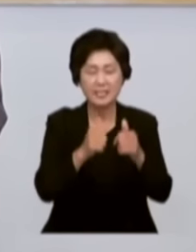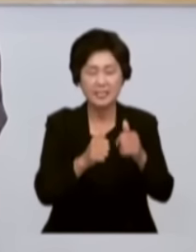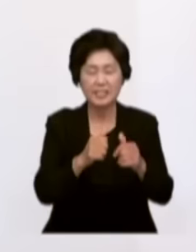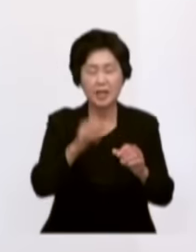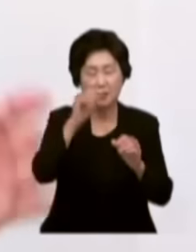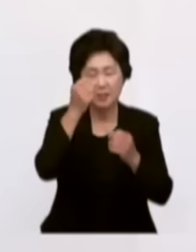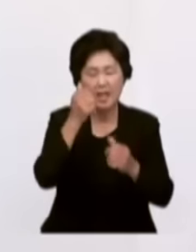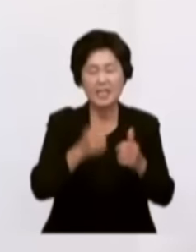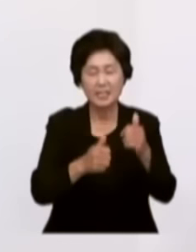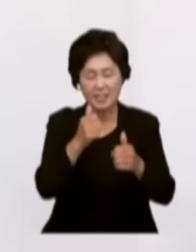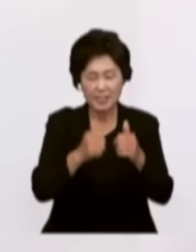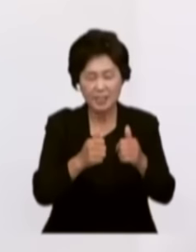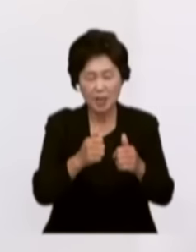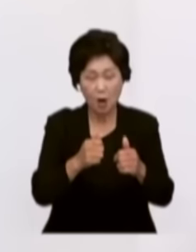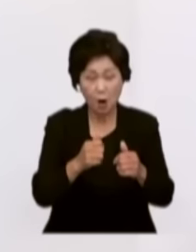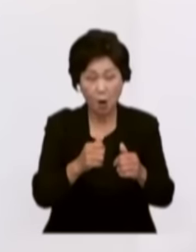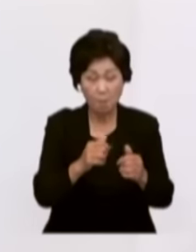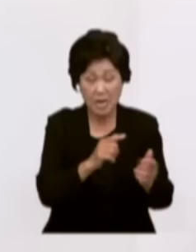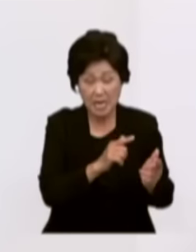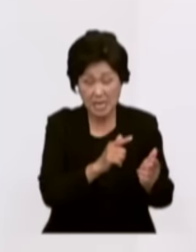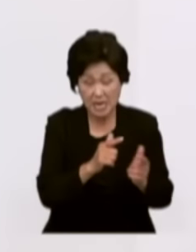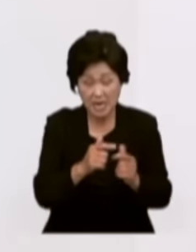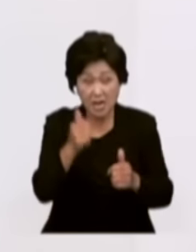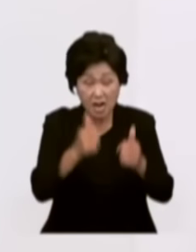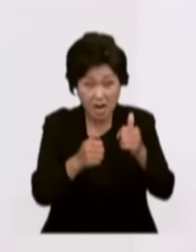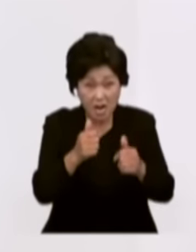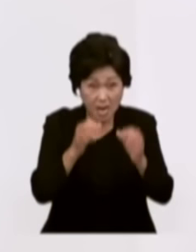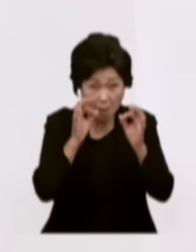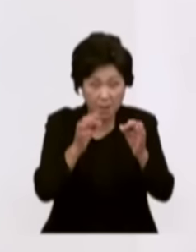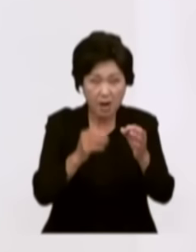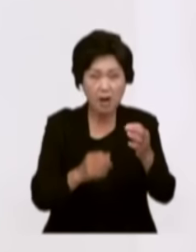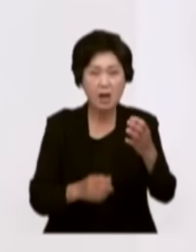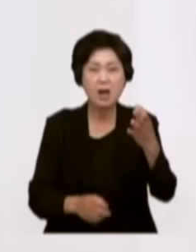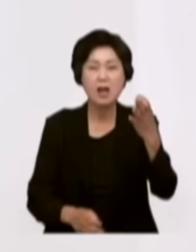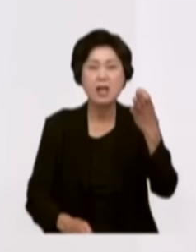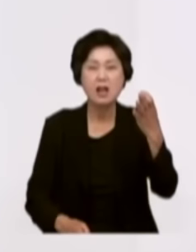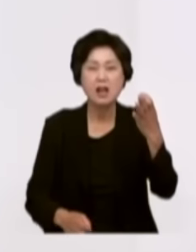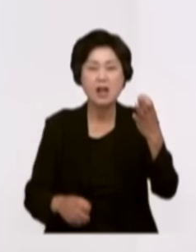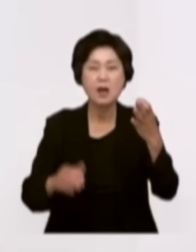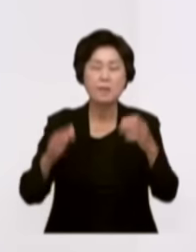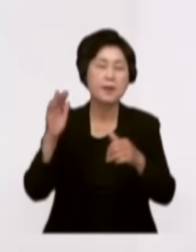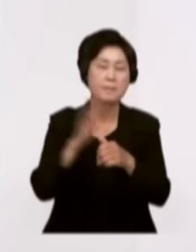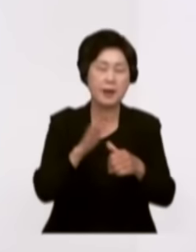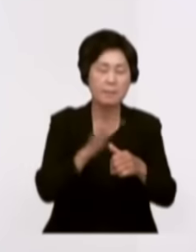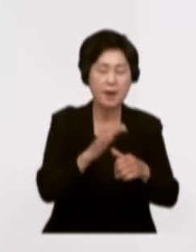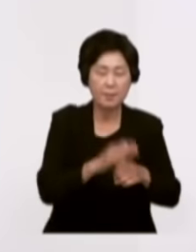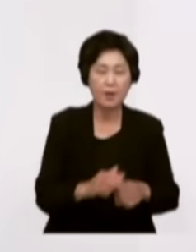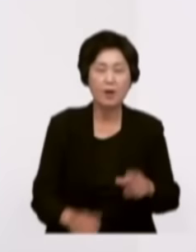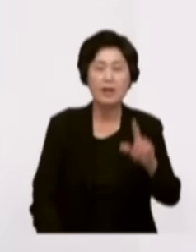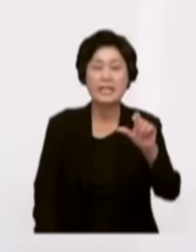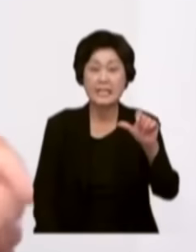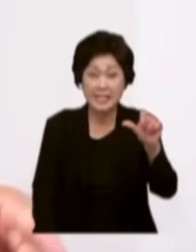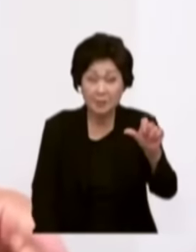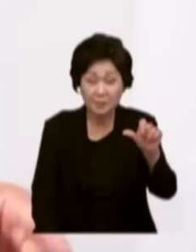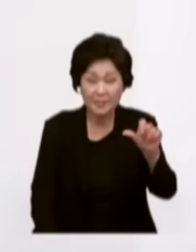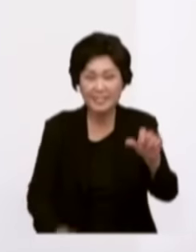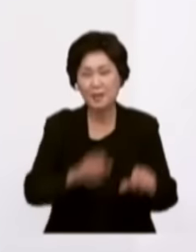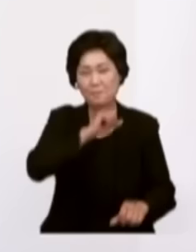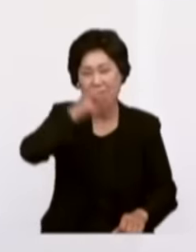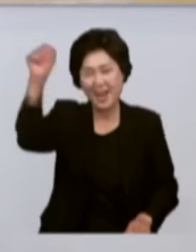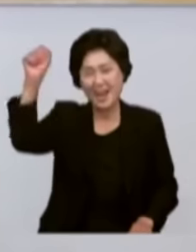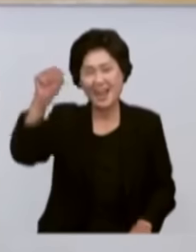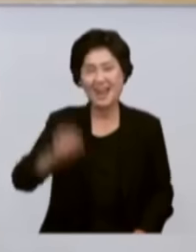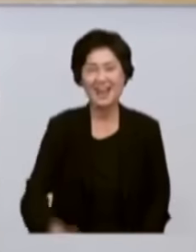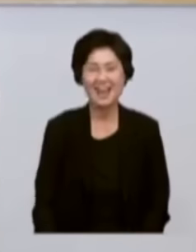14번을 떨어지고. 14번을 떨어지고 이제 15번 만에 이제 SBS 전문실 들어온 거죠. 그러시구나. 그때 저를 만난 거예요. 그때 행복 찾기